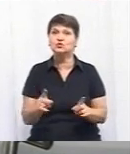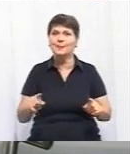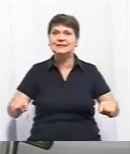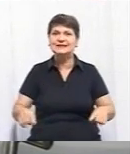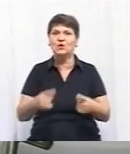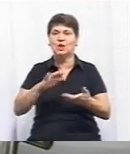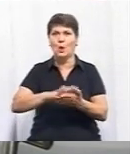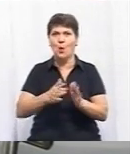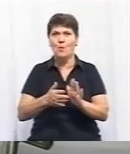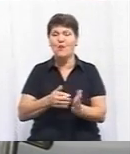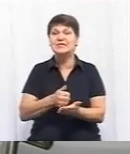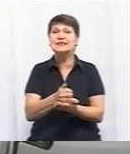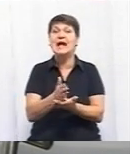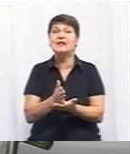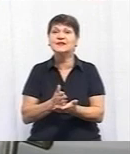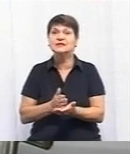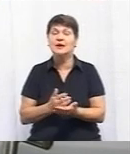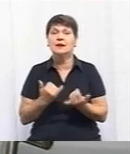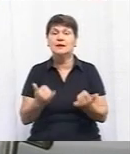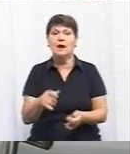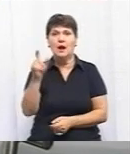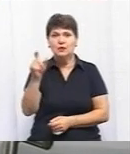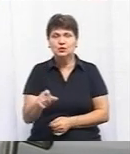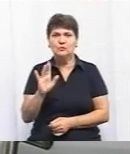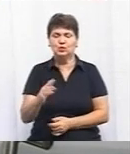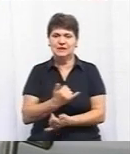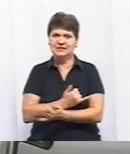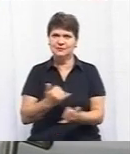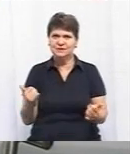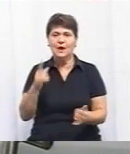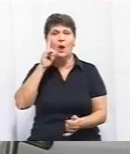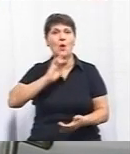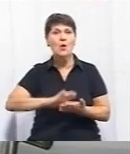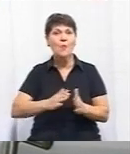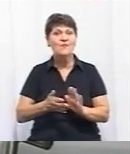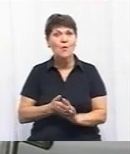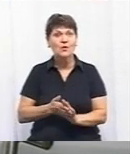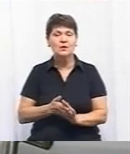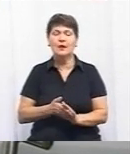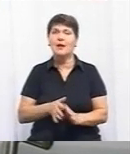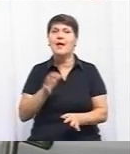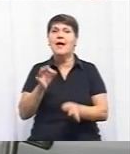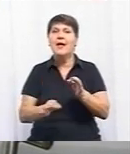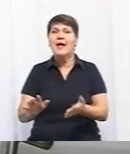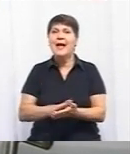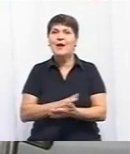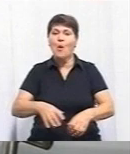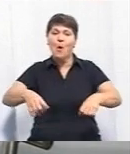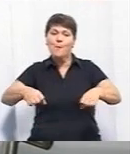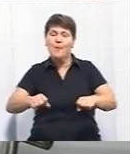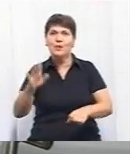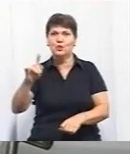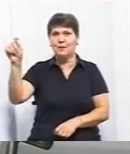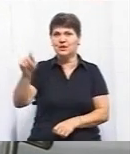створити умови, тобто сервіс для людини, який буде забезпечувати її комфорт, і такий екомобіль буде приїжджати до неї додому чи